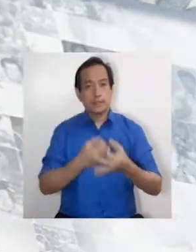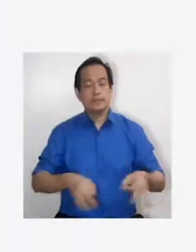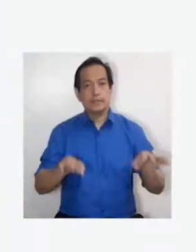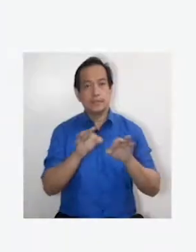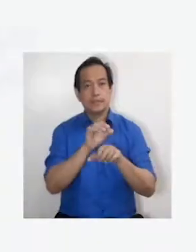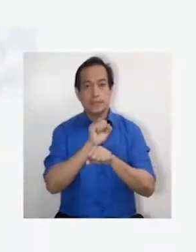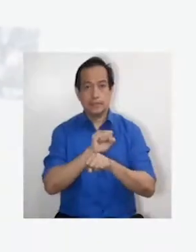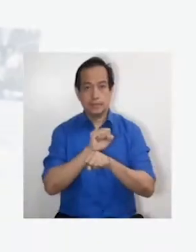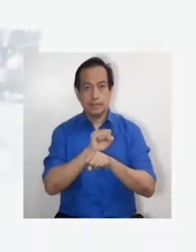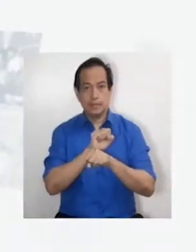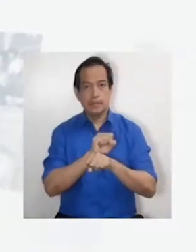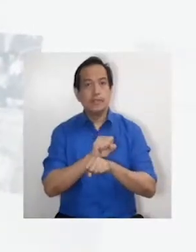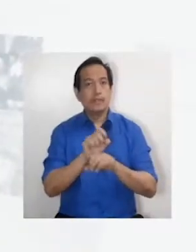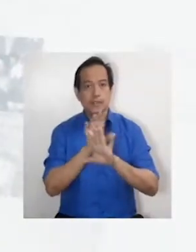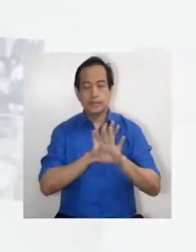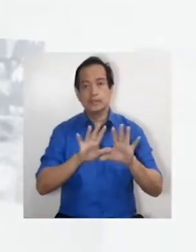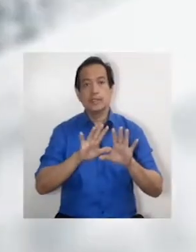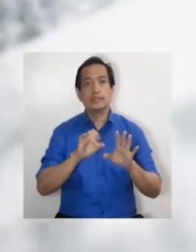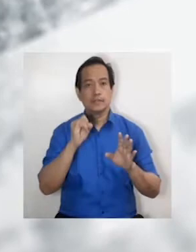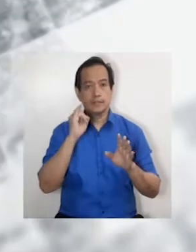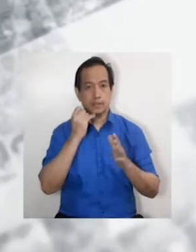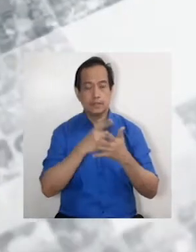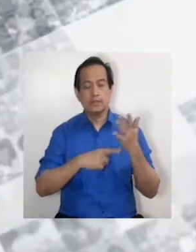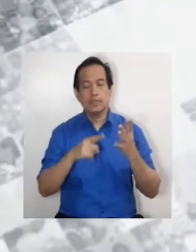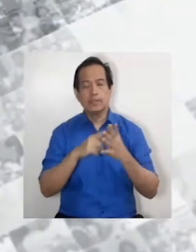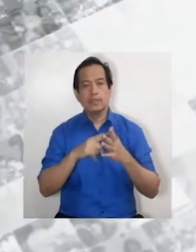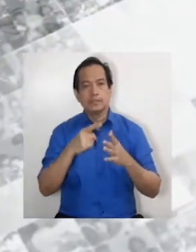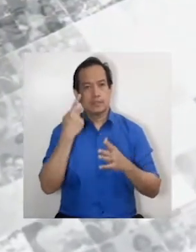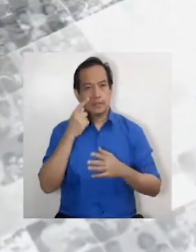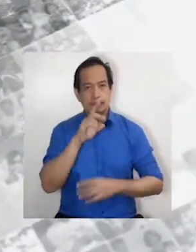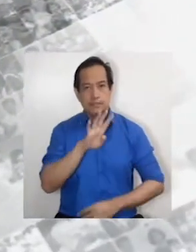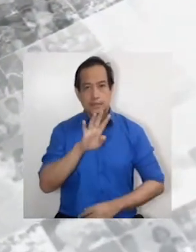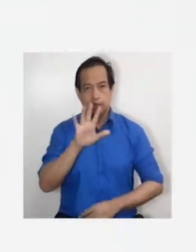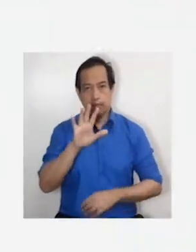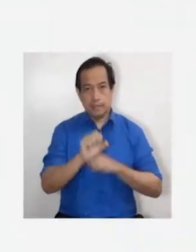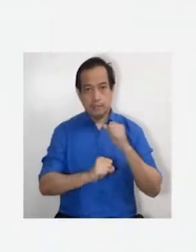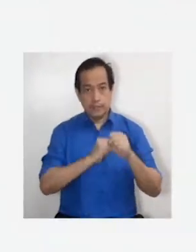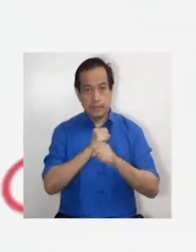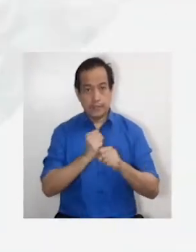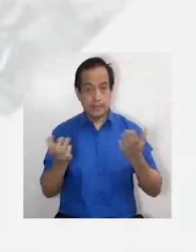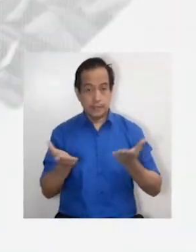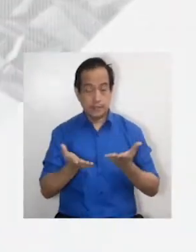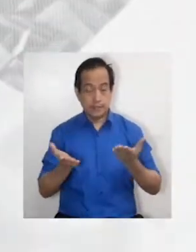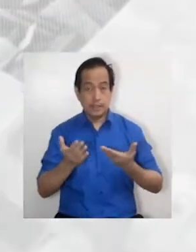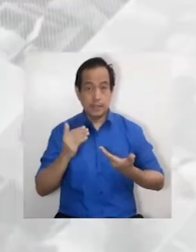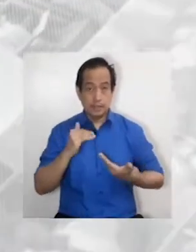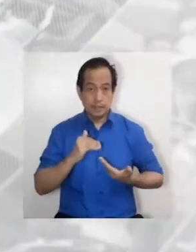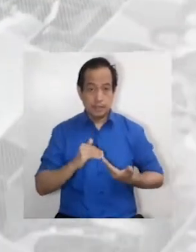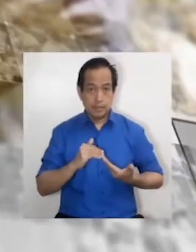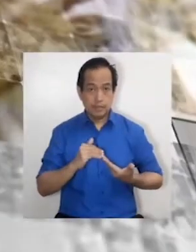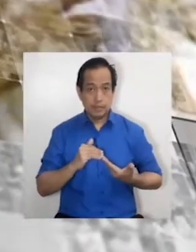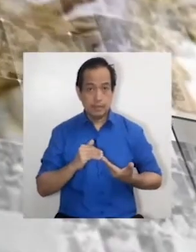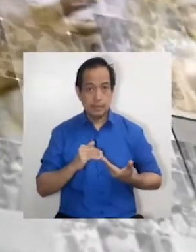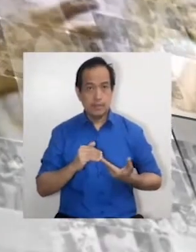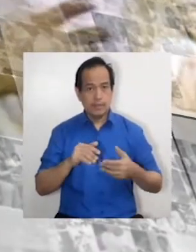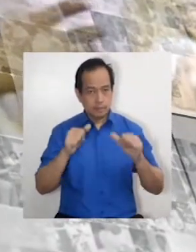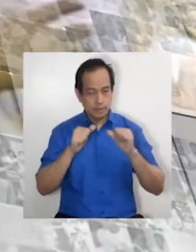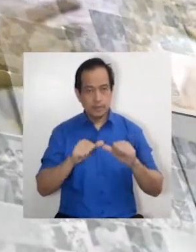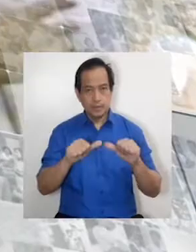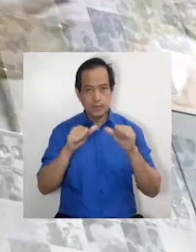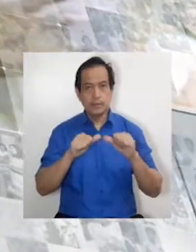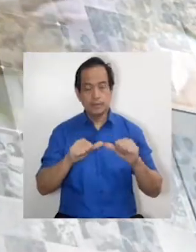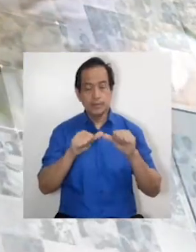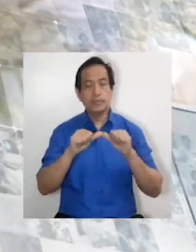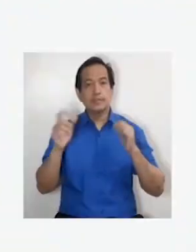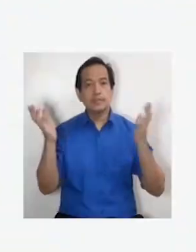indibido. Sa loob ng 45 taon dito sa Kapwa Kumahal ko, walang